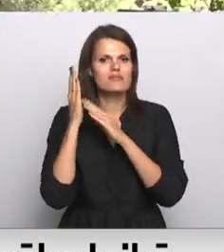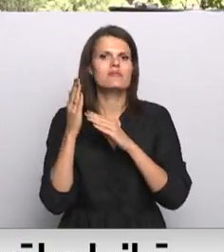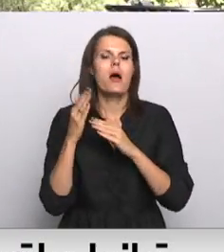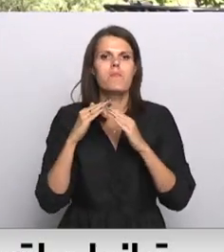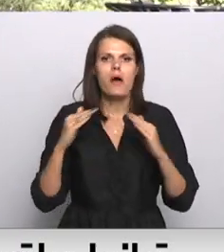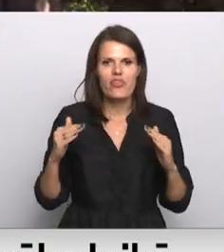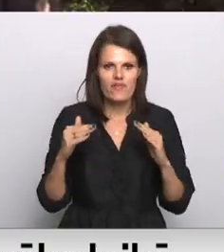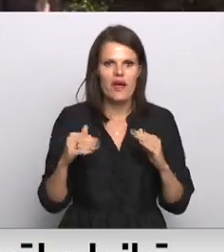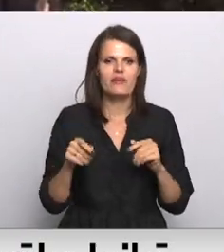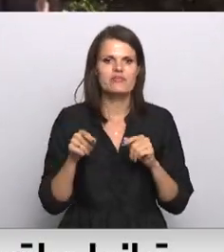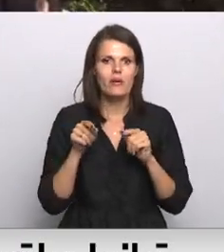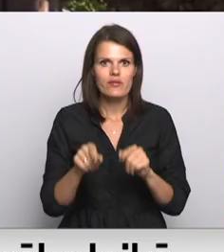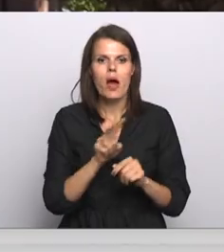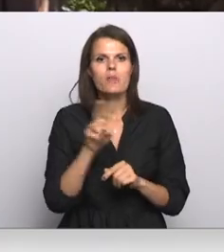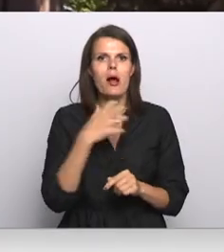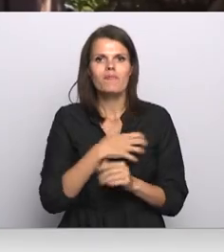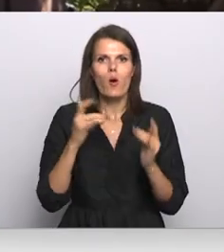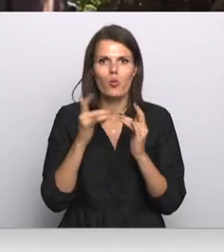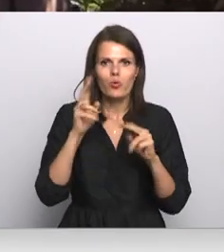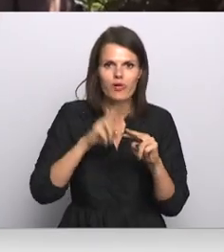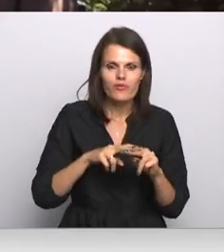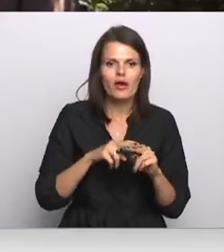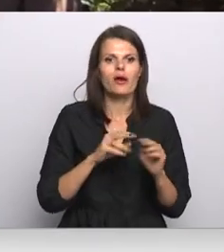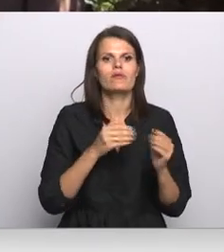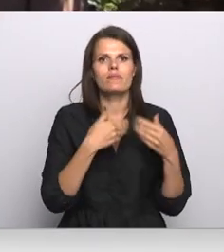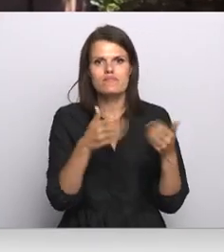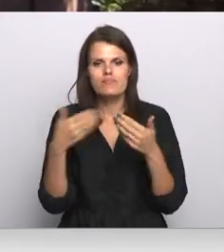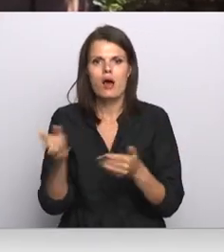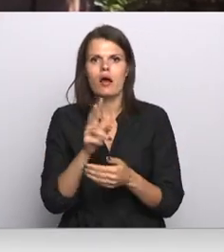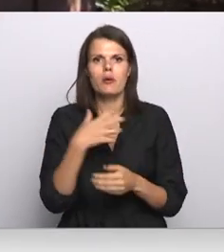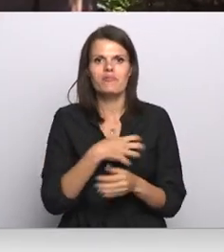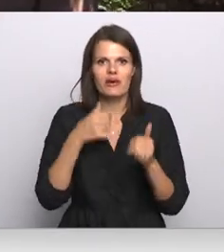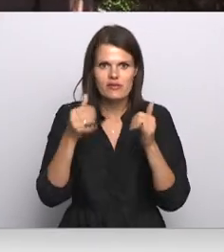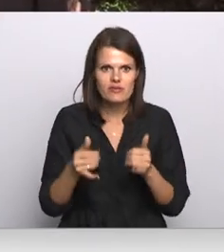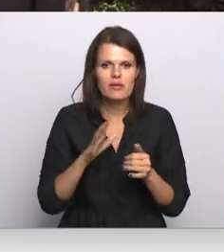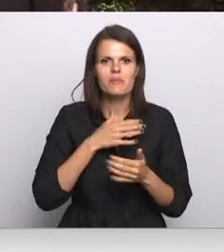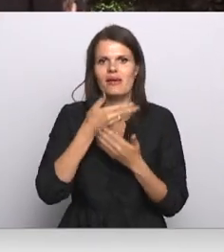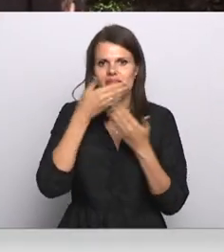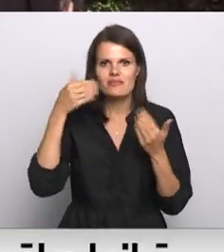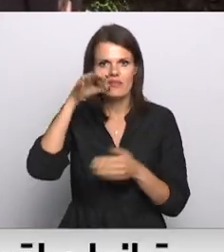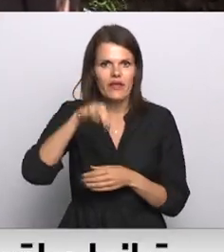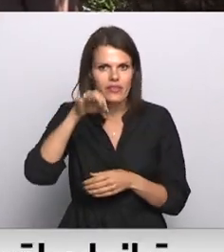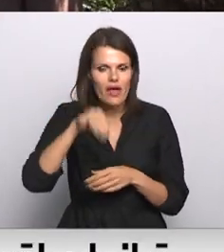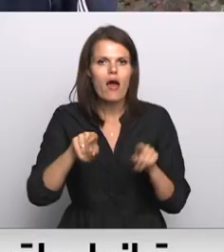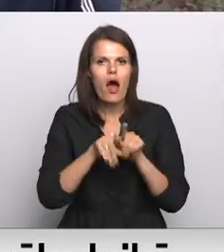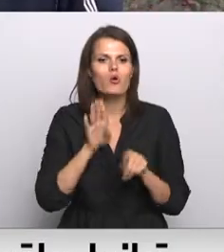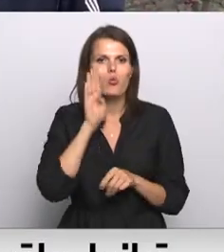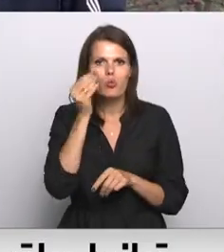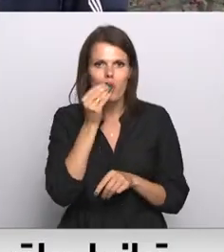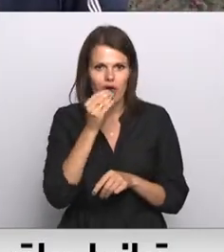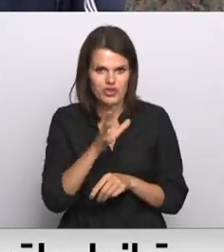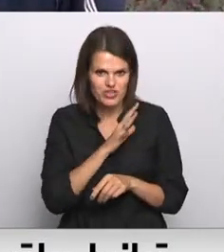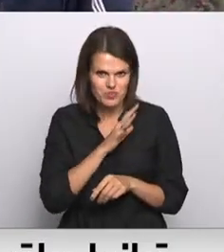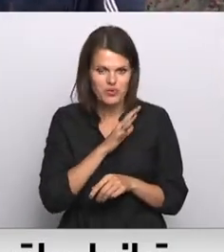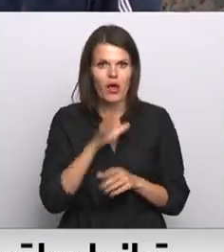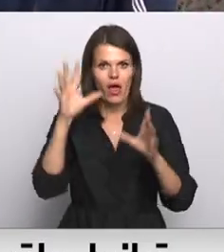Kam vajadzēja gultas vietas tiks sarīkotas, kam vajadzēja sēdu vietas piedāvāt silts tējas, no rīta arī brokastis mēs viņiem organizējam. Un nakts patversme